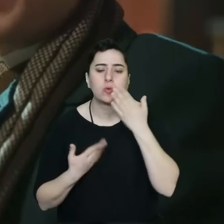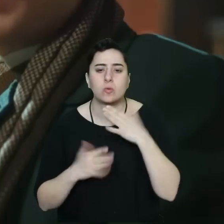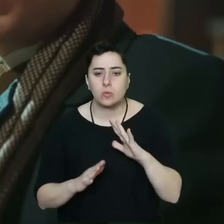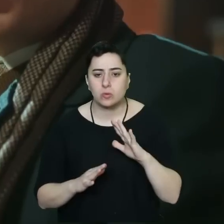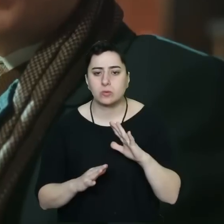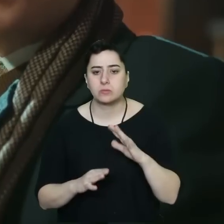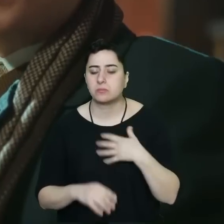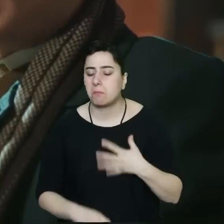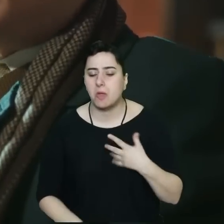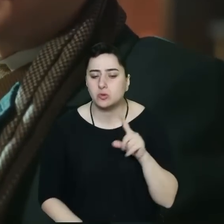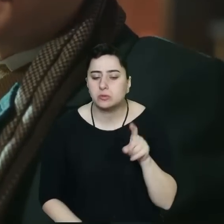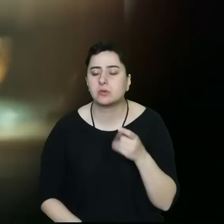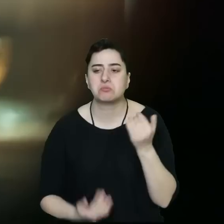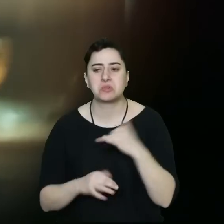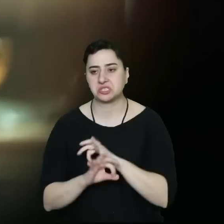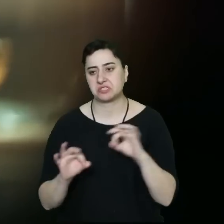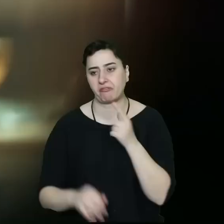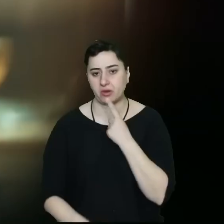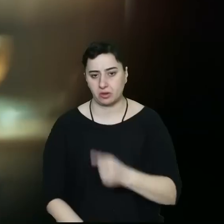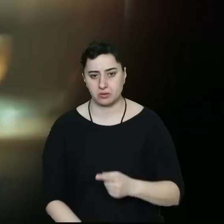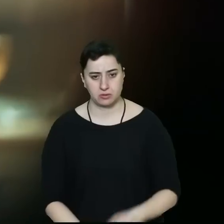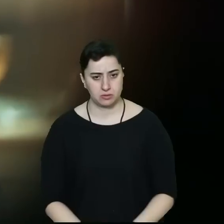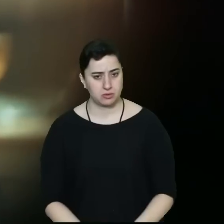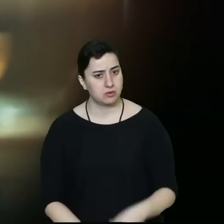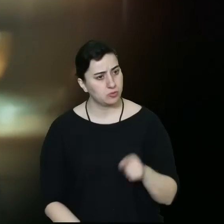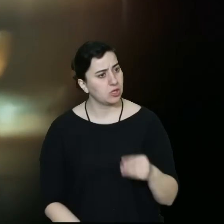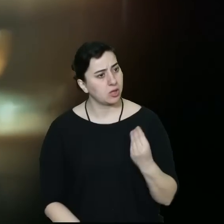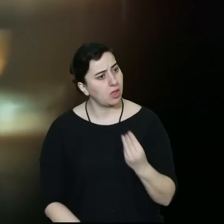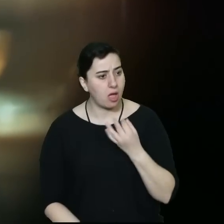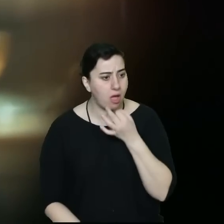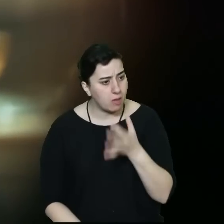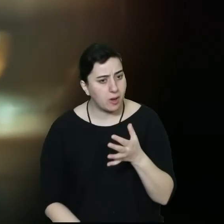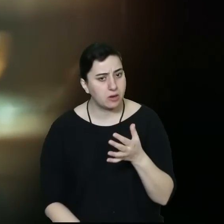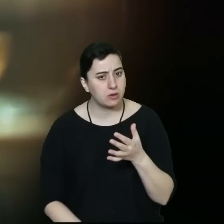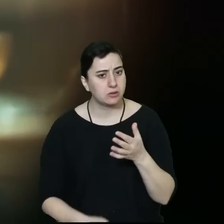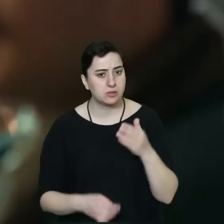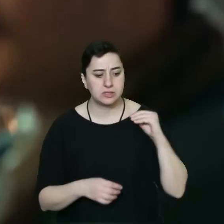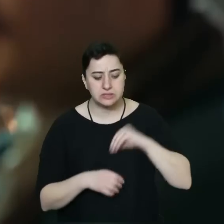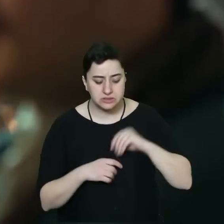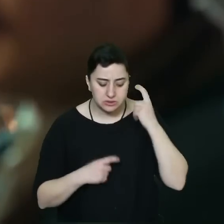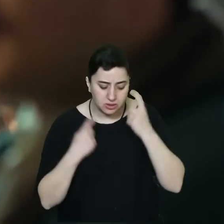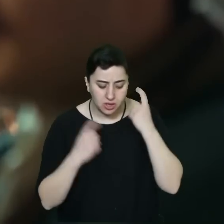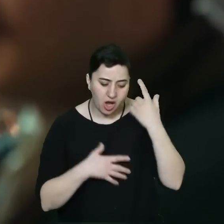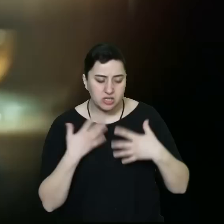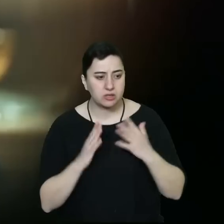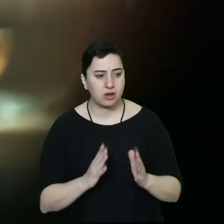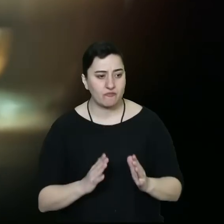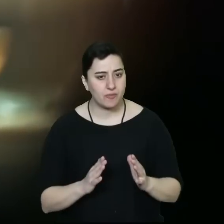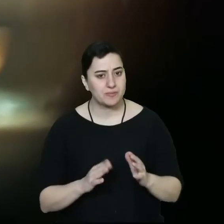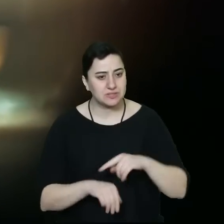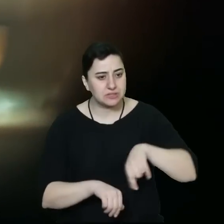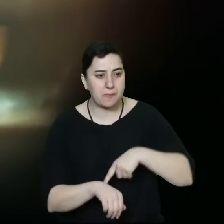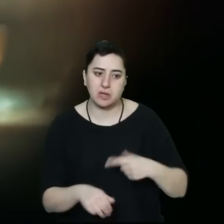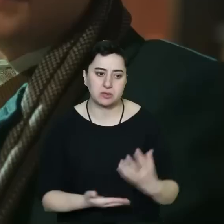Bir bahaneyle sordum, gelmedi dediler. Bu iyi haber bayım. İç hesap başımızı sürüyor demek ki. Bu bize